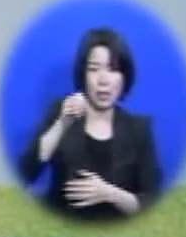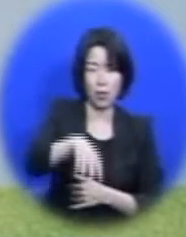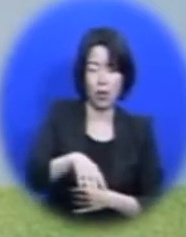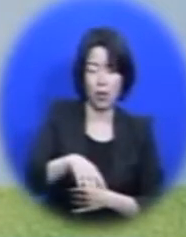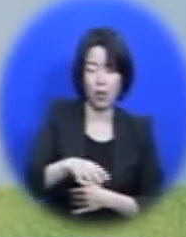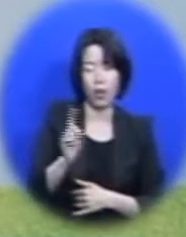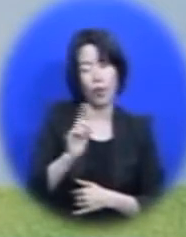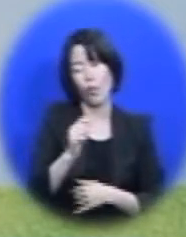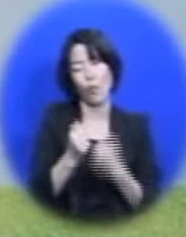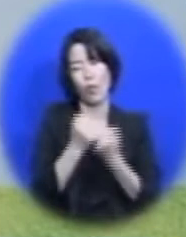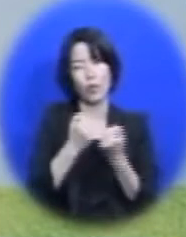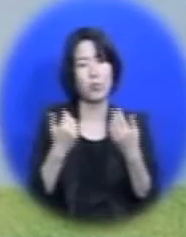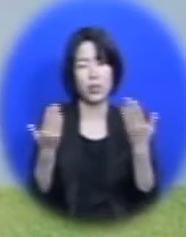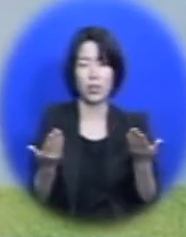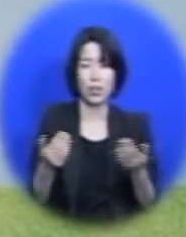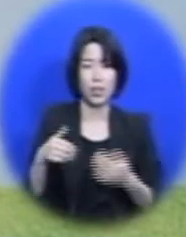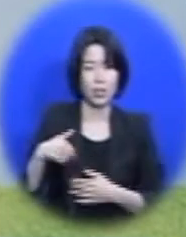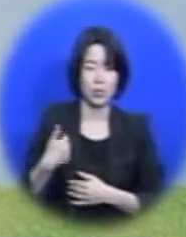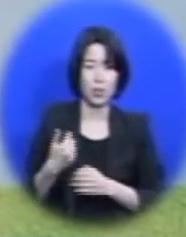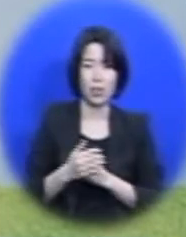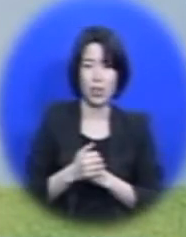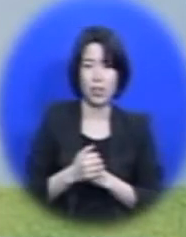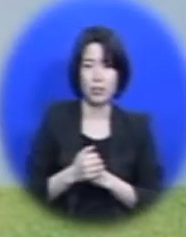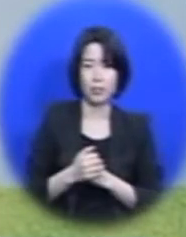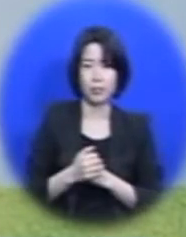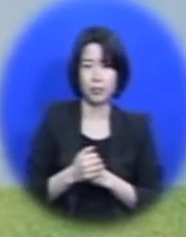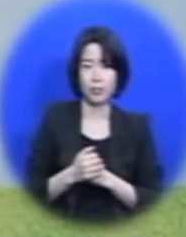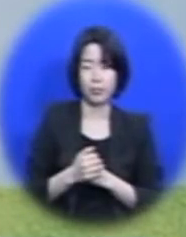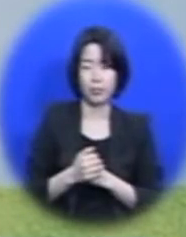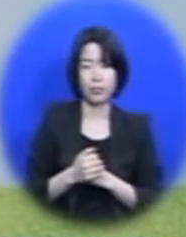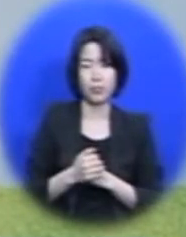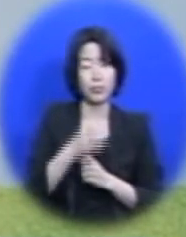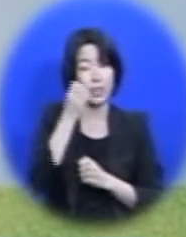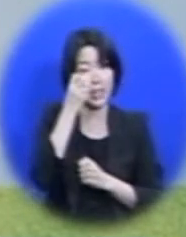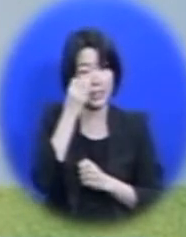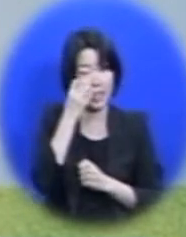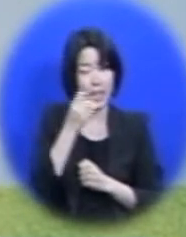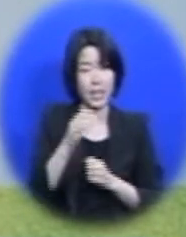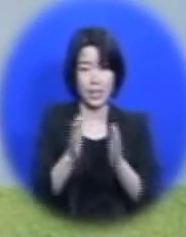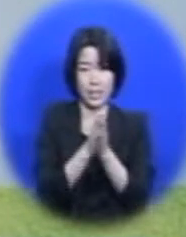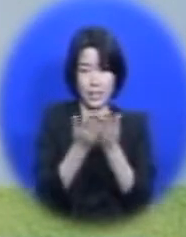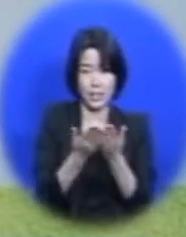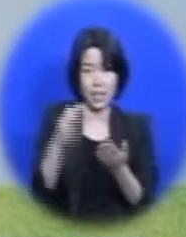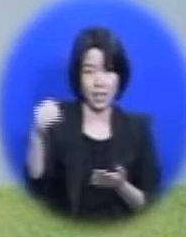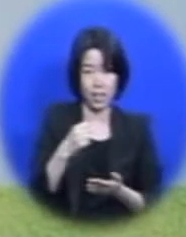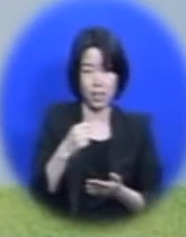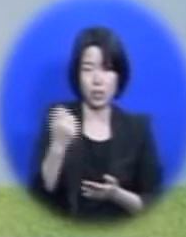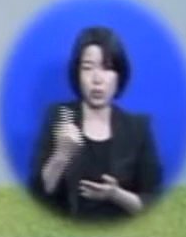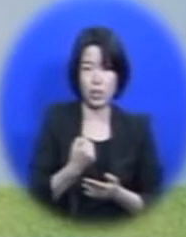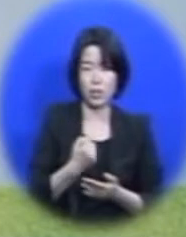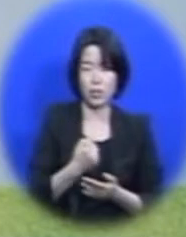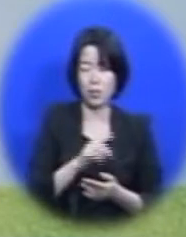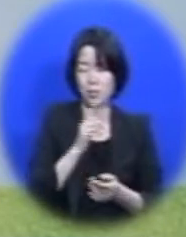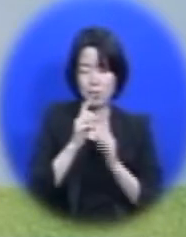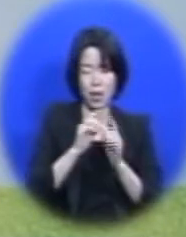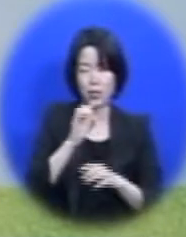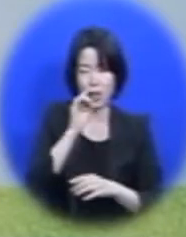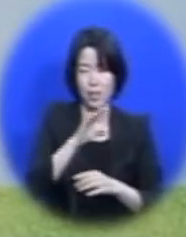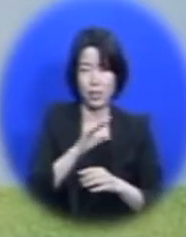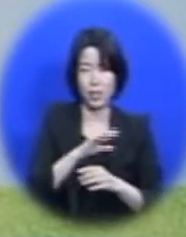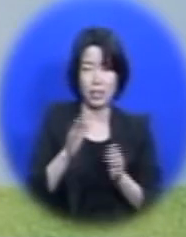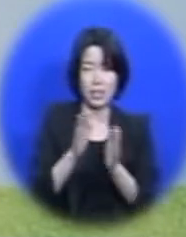뭐라고 설명을 드려야 될지 모르겠어요. 희한한 책들 가지고 와서 말도 안 되는 잡지들 가지고 와서